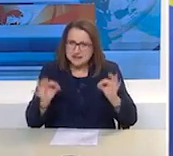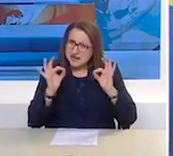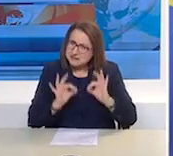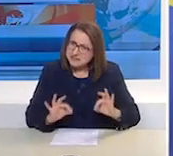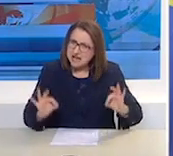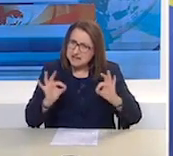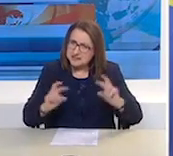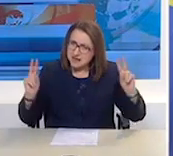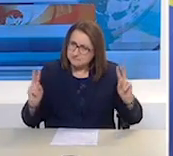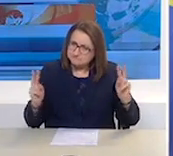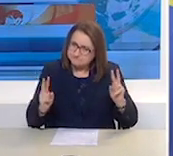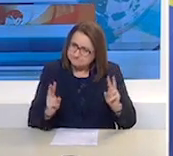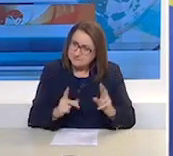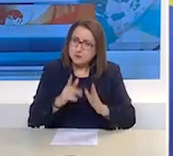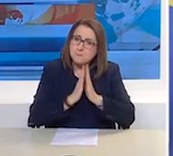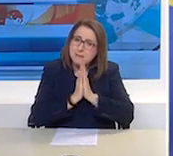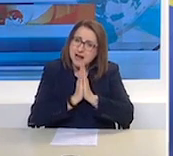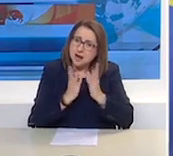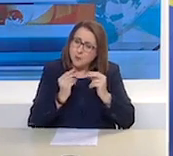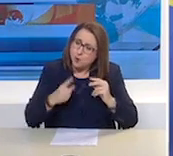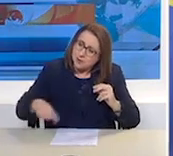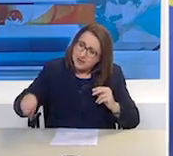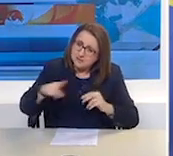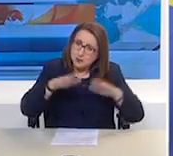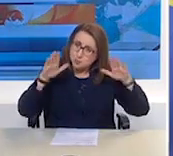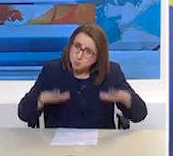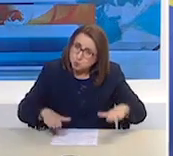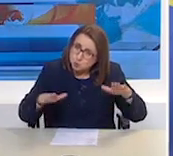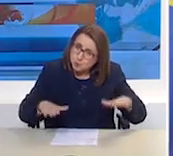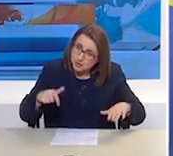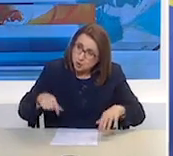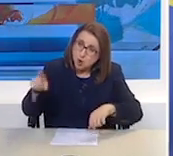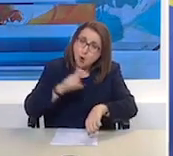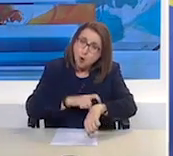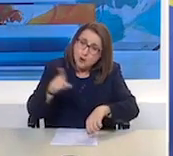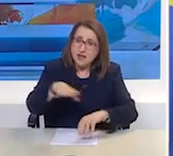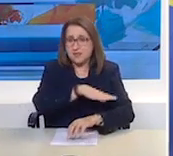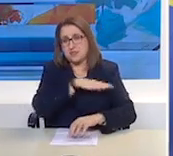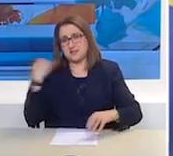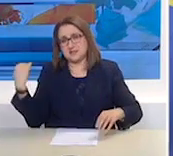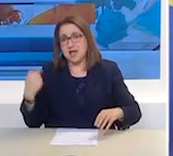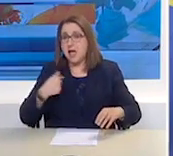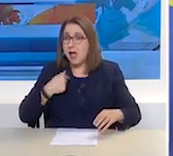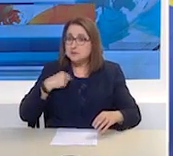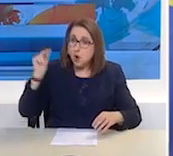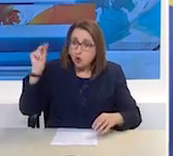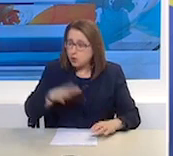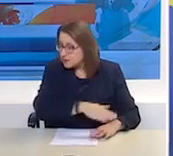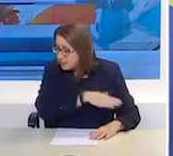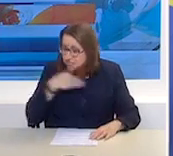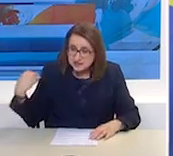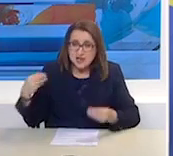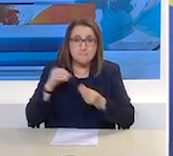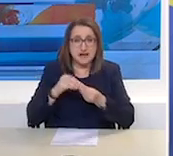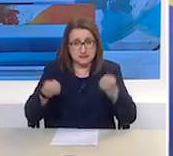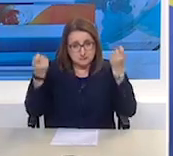Ζητούμε από τους μουσουλμάνους συμπολίτες μας να κάνουν και εκείνη τη θυσία που τους αναλογεί στις 24 Μαΐου, όπως έκαναν οι πιστοί και όλων των άλλων